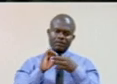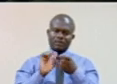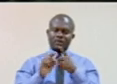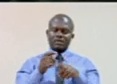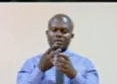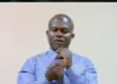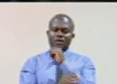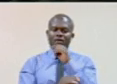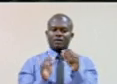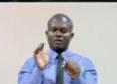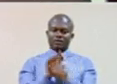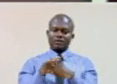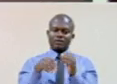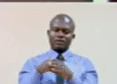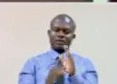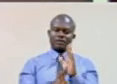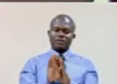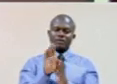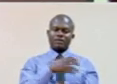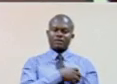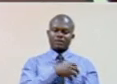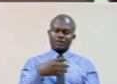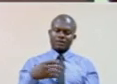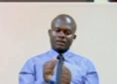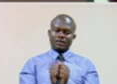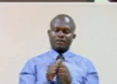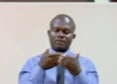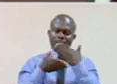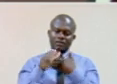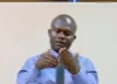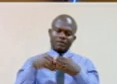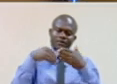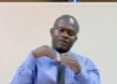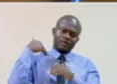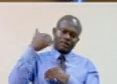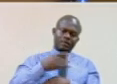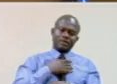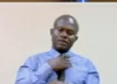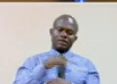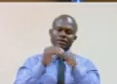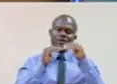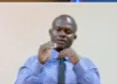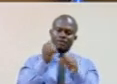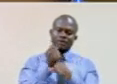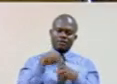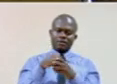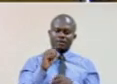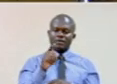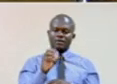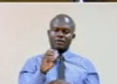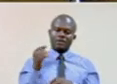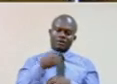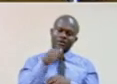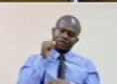byombi, by'umwihariko mu iterambere ry'ubukungu. Mu kiganiro yatanze nyuma yo gusura urwego rw'abikorera muri Maroc ku munsi